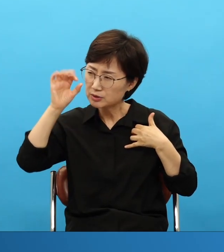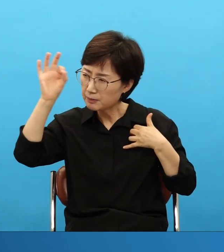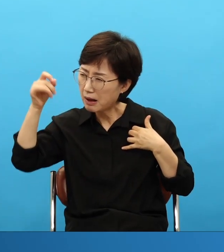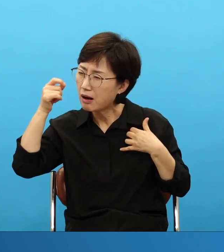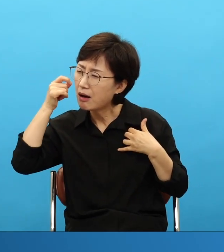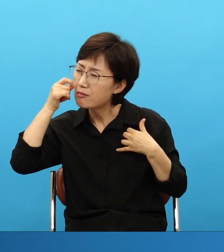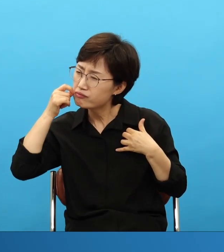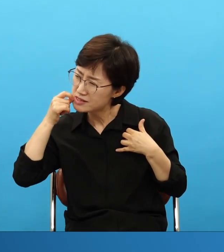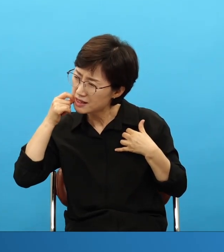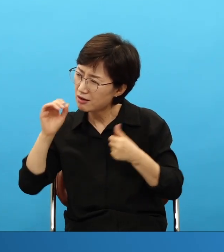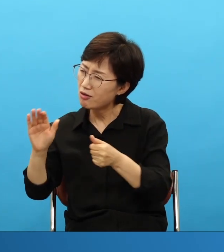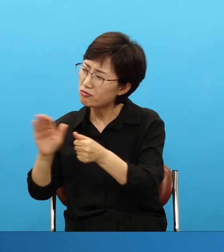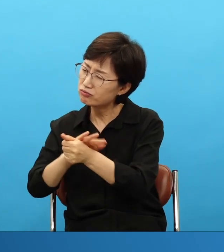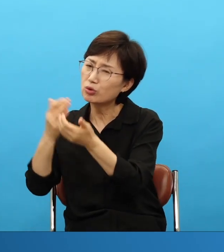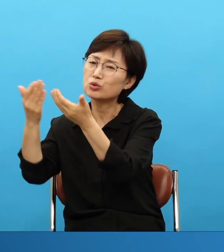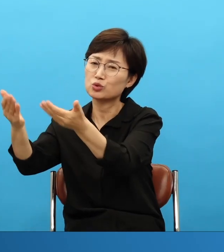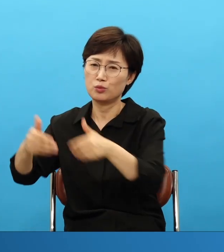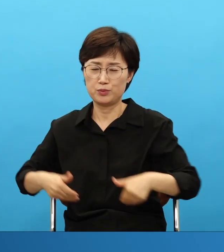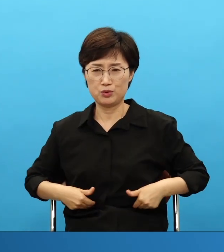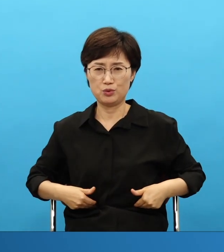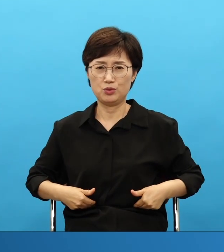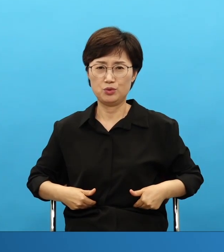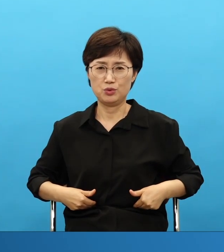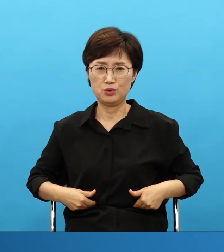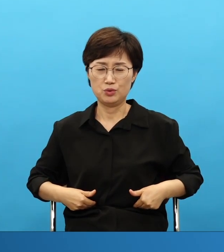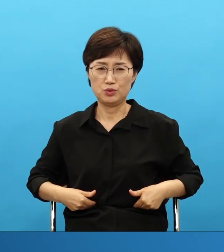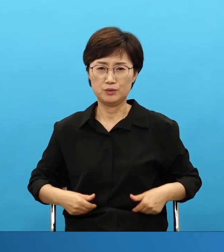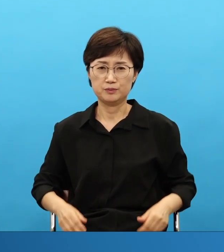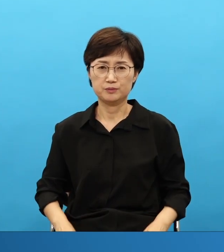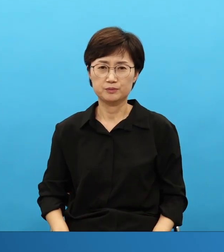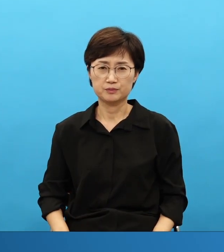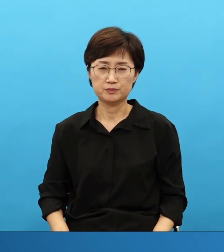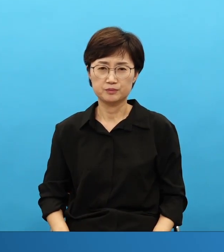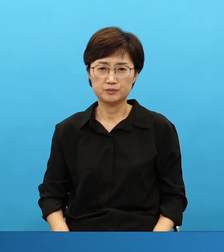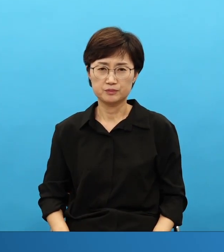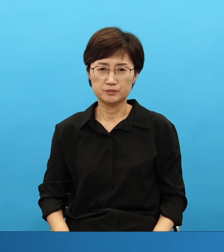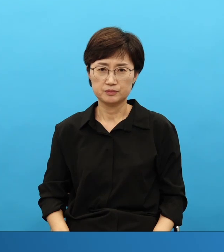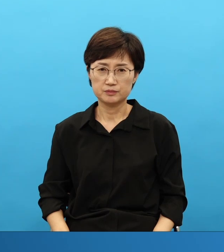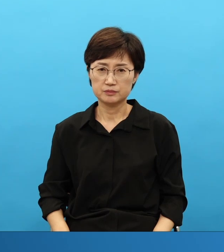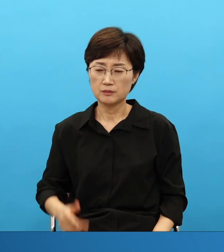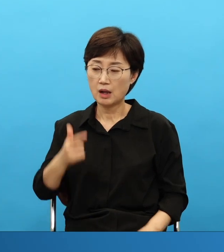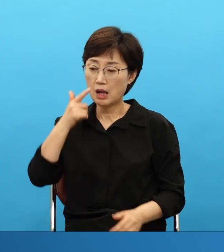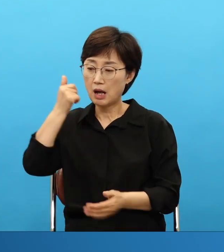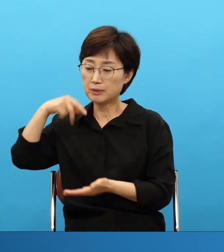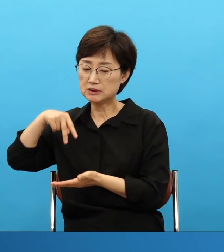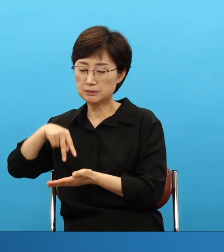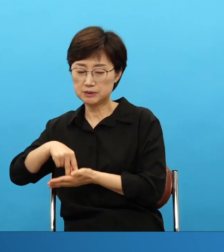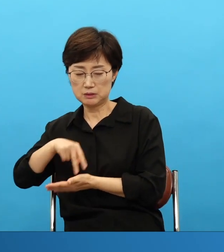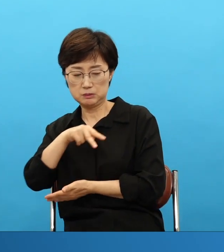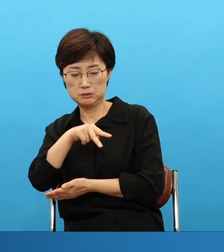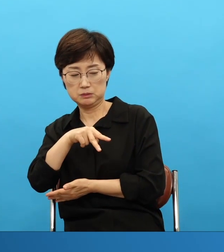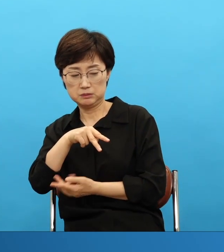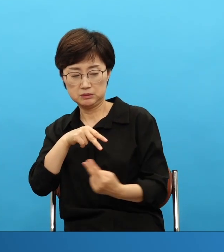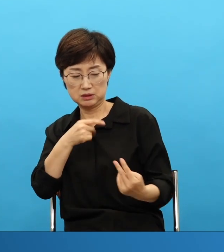거야 다 통해요 우리 아들은 나를 보기 싫어한다 다